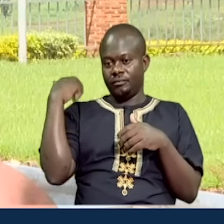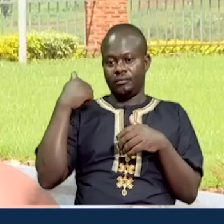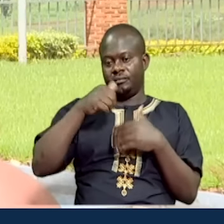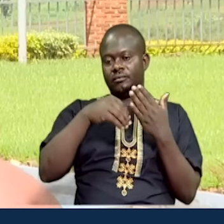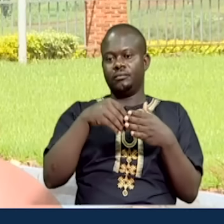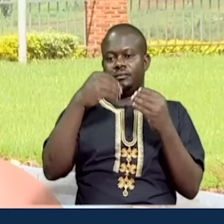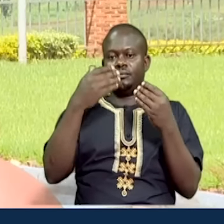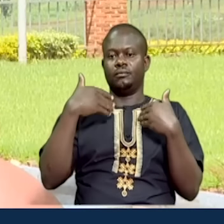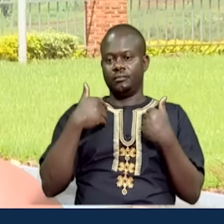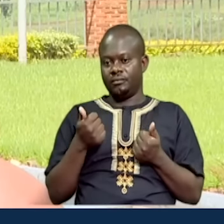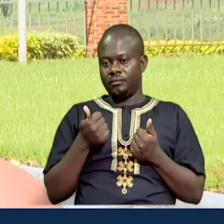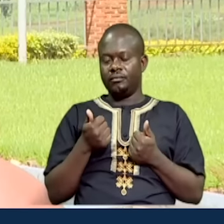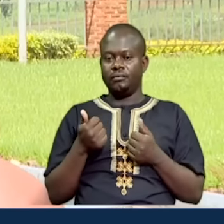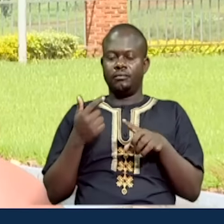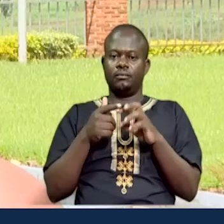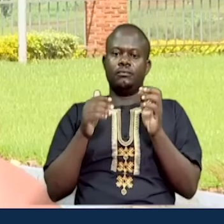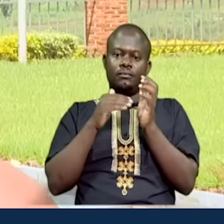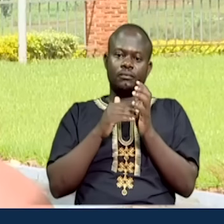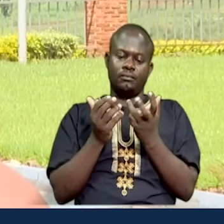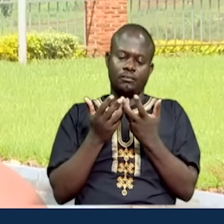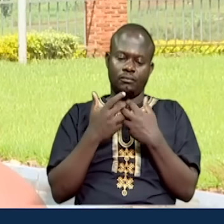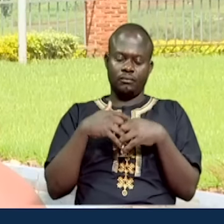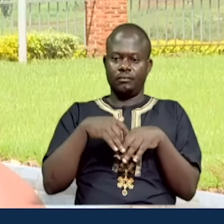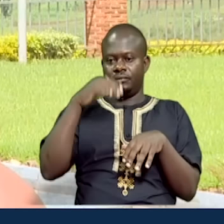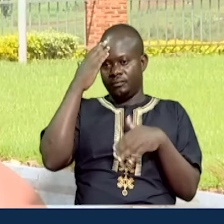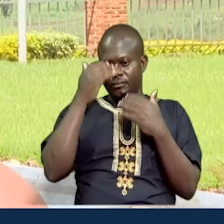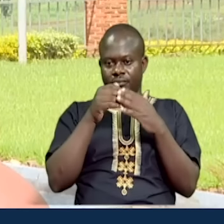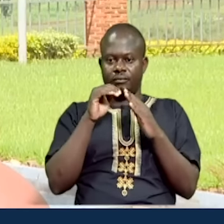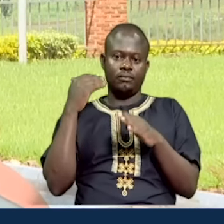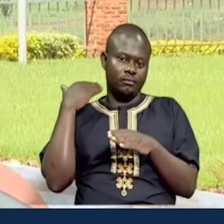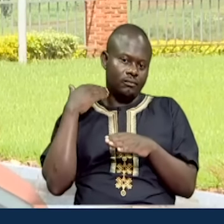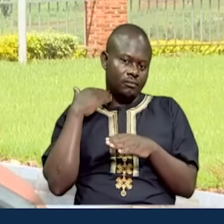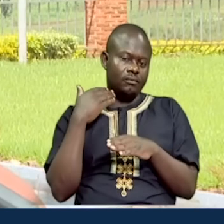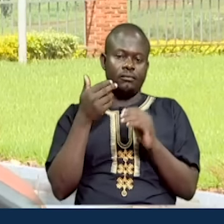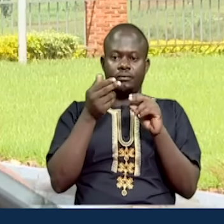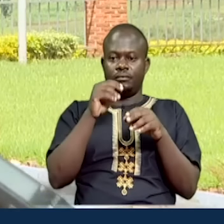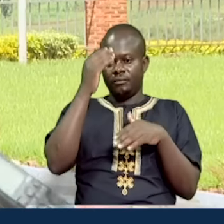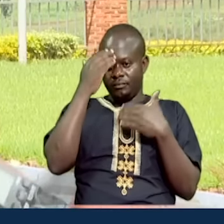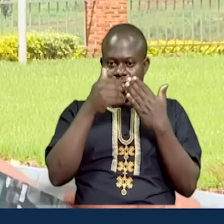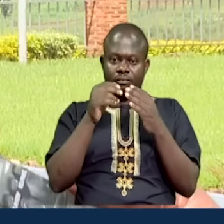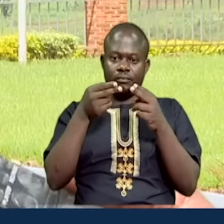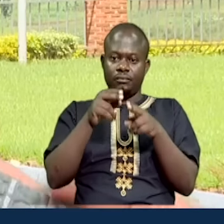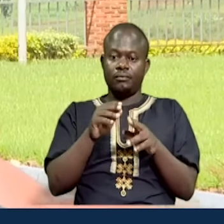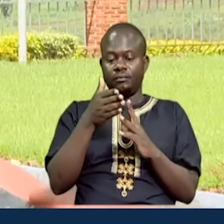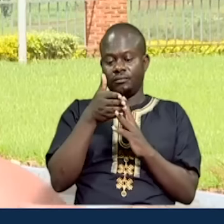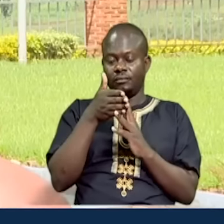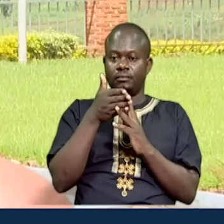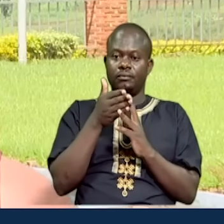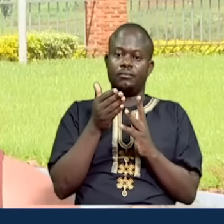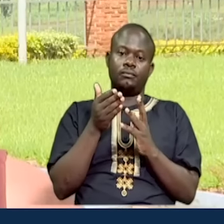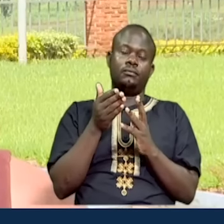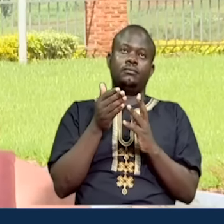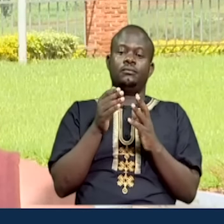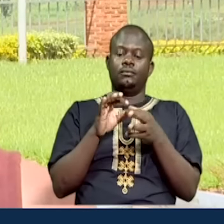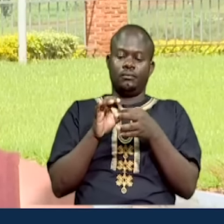ubuzima ndetse no kunga ubumwe kuko genocide yabaye kubera ko habayeho icyuho cy'uko ubumwe